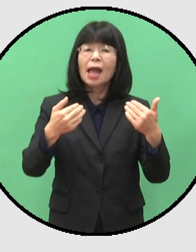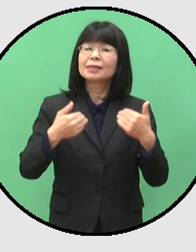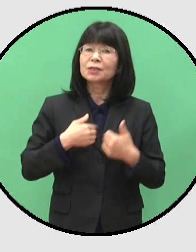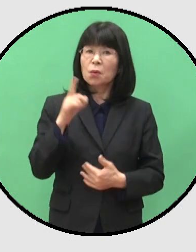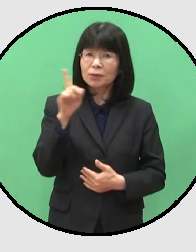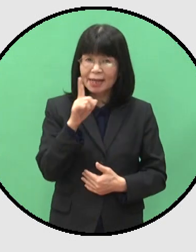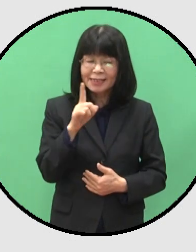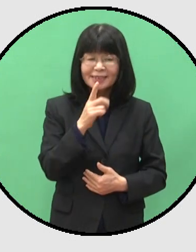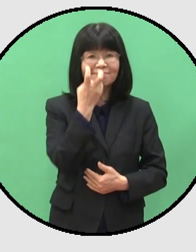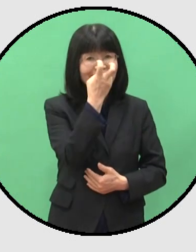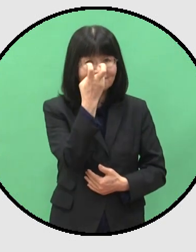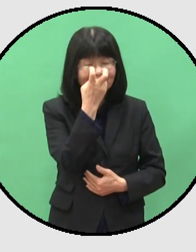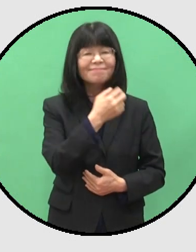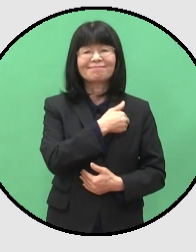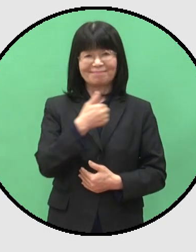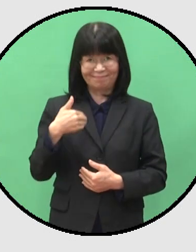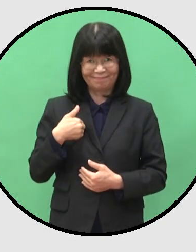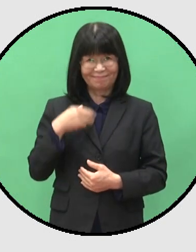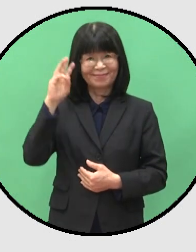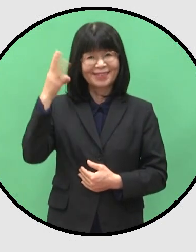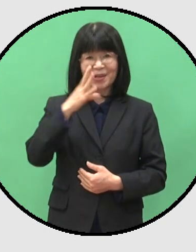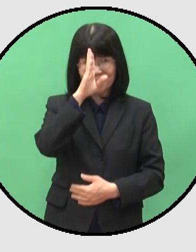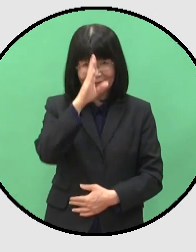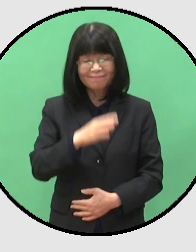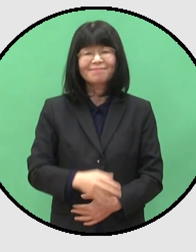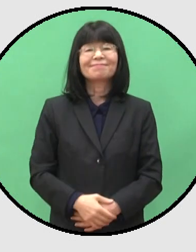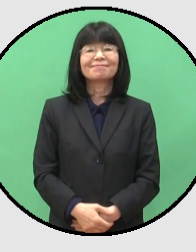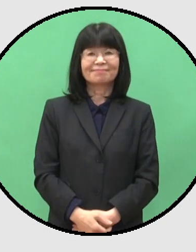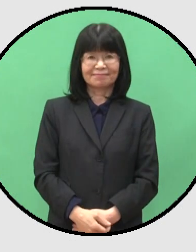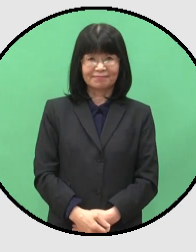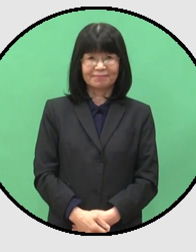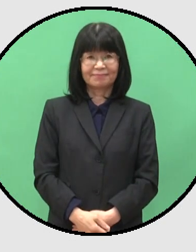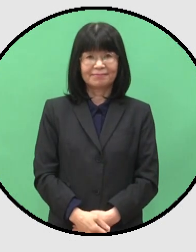ればいいかを確認できるので参考にしてください。